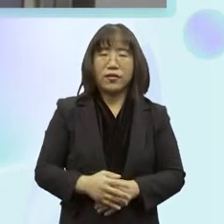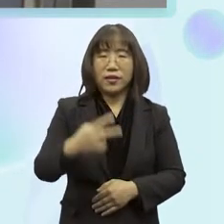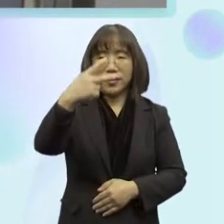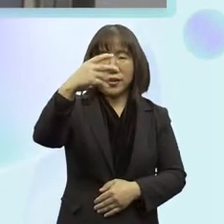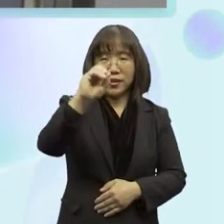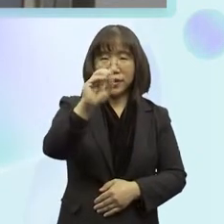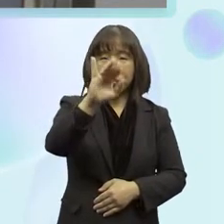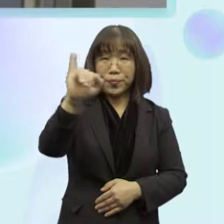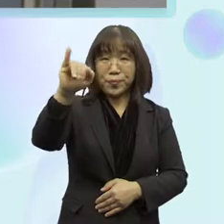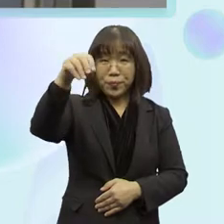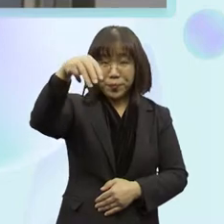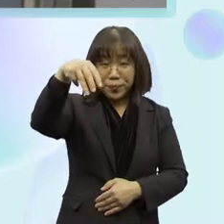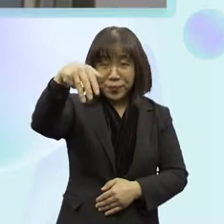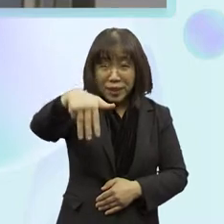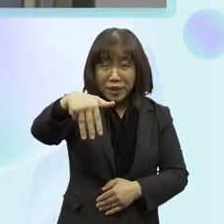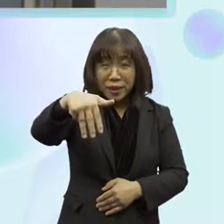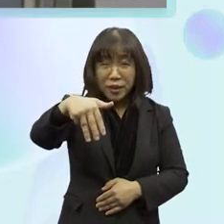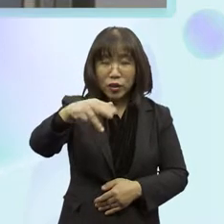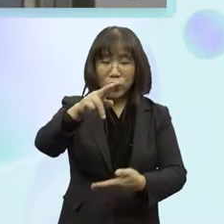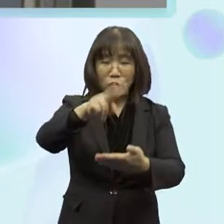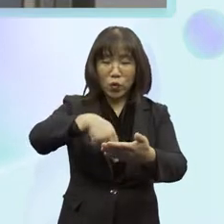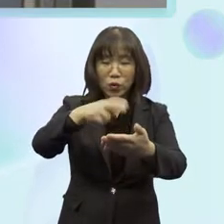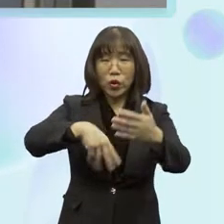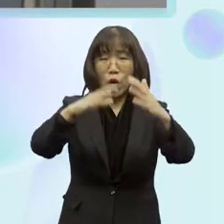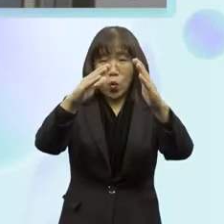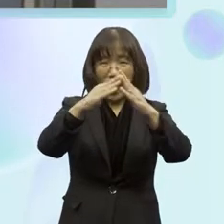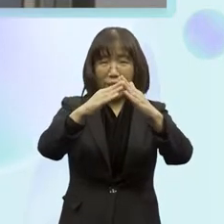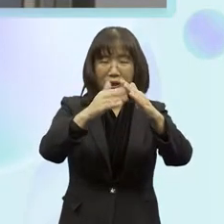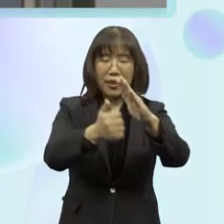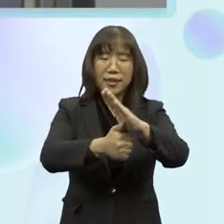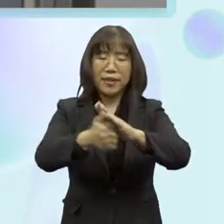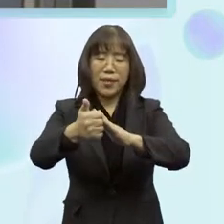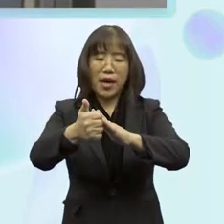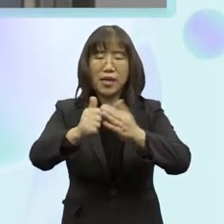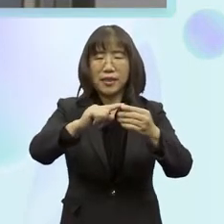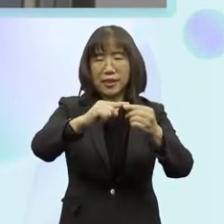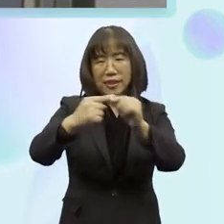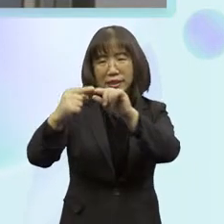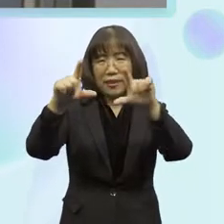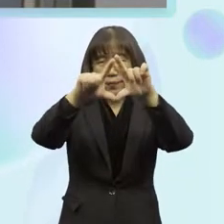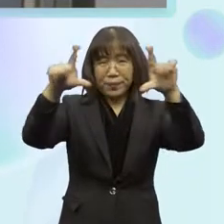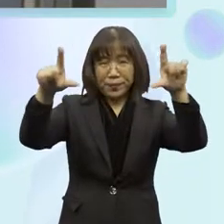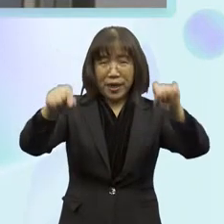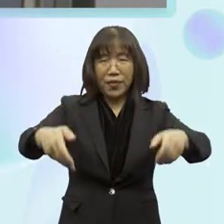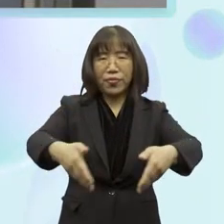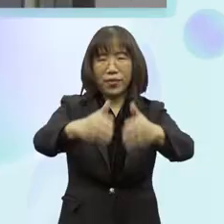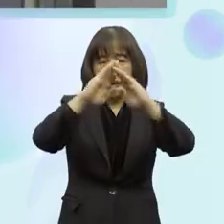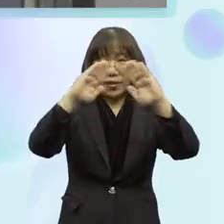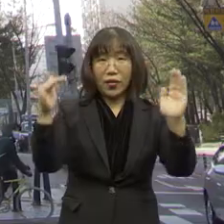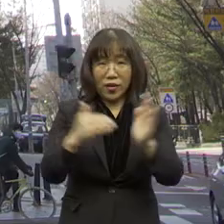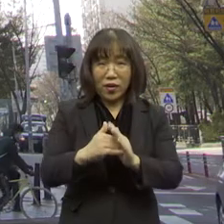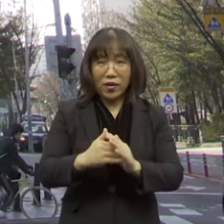등빛 도서관에 희망과 감동을 전하는 강서 희망 글판을 설치했습니다.